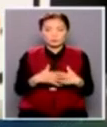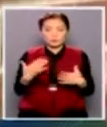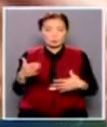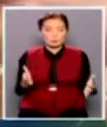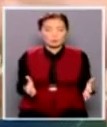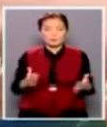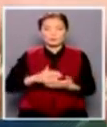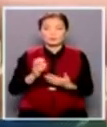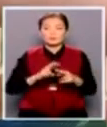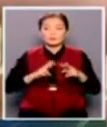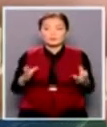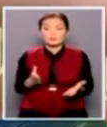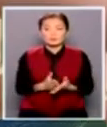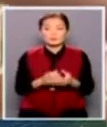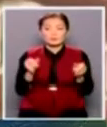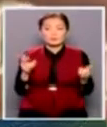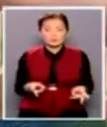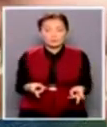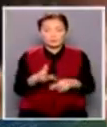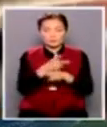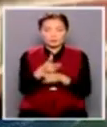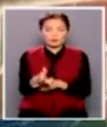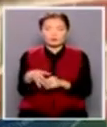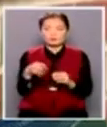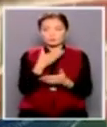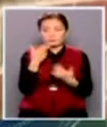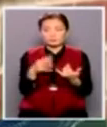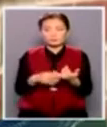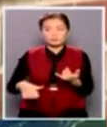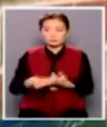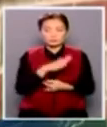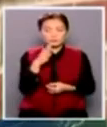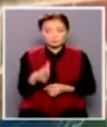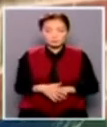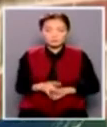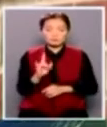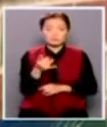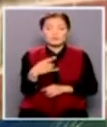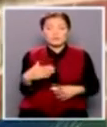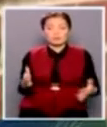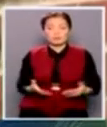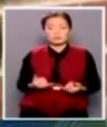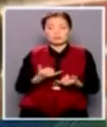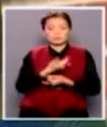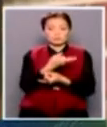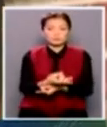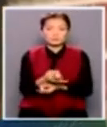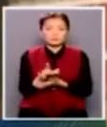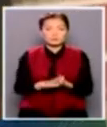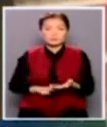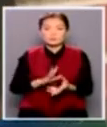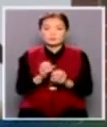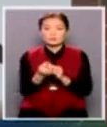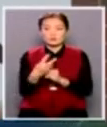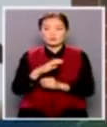ғана сейф тәрізде сат. Ол арнайы бейне бақылау камерасы жоқ жерде орнатылады. Нәрестені жәшікке салғаннан кейін ойлануға бар